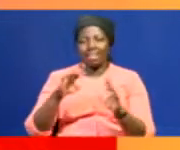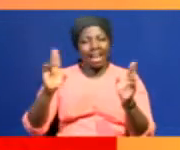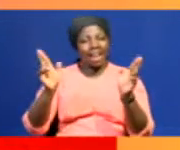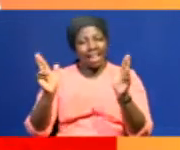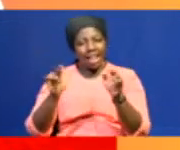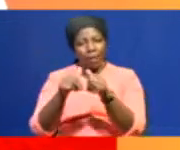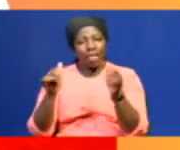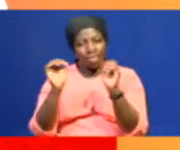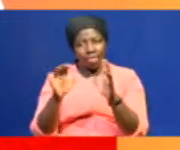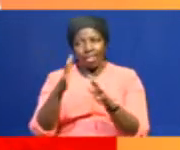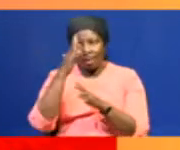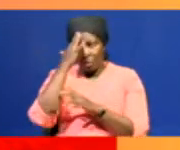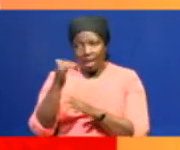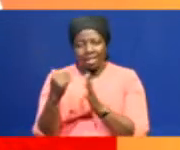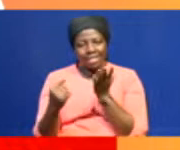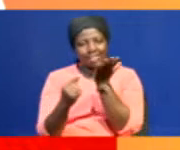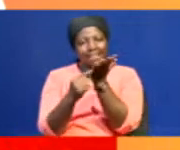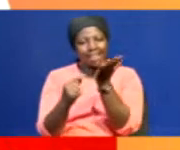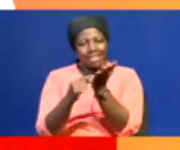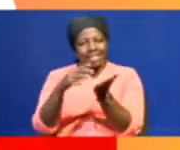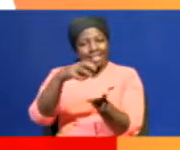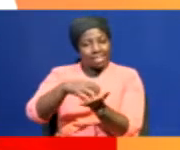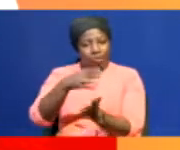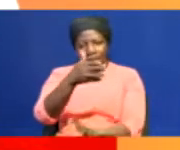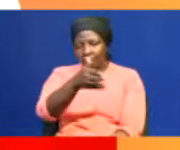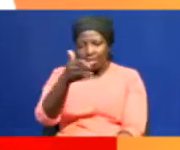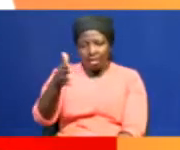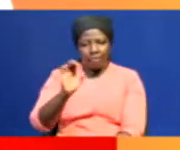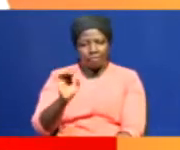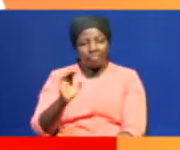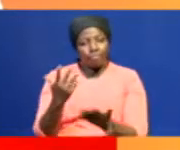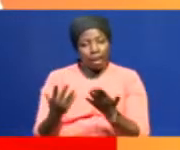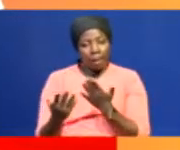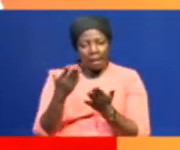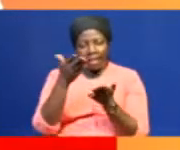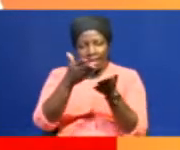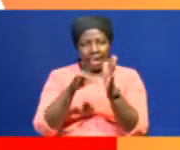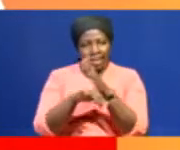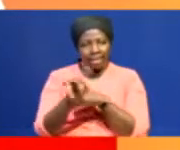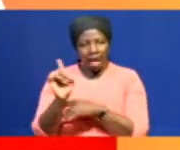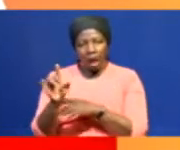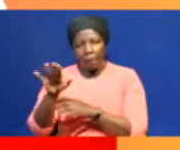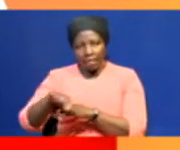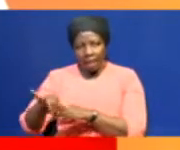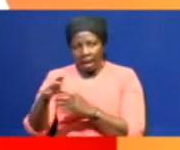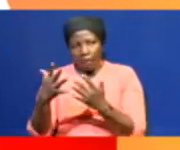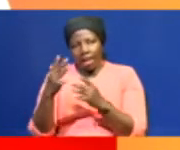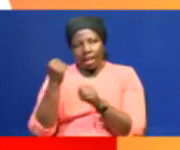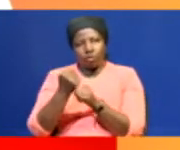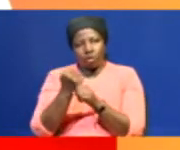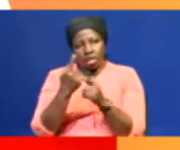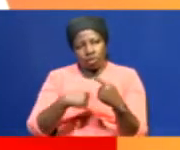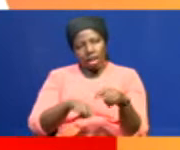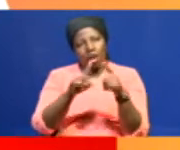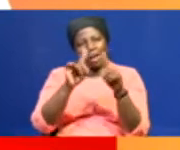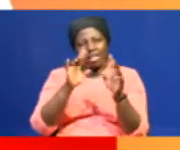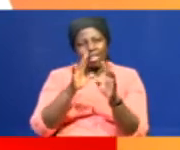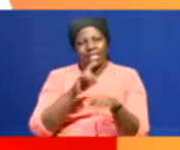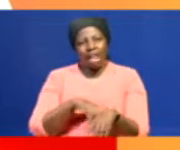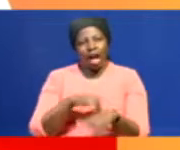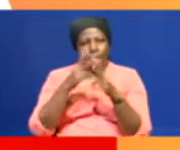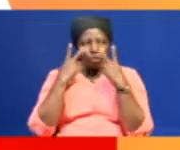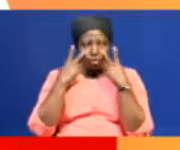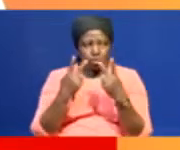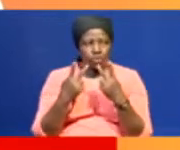charging stations haziko kila mahali. Pengine ziko tu Nairobi in areas ambapo wanafanya the piloting. Lakini ukiangalia